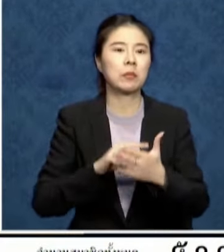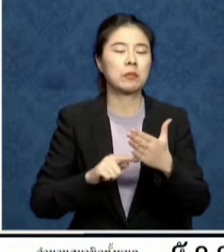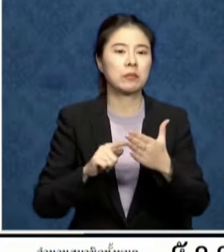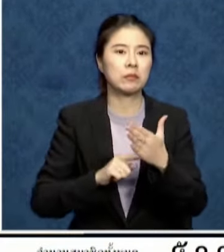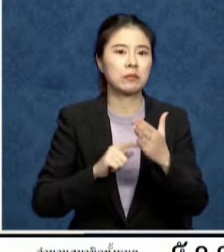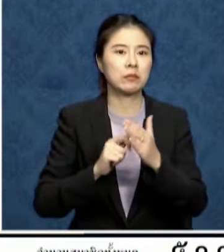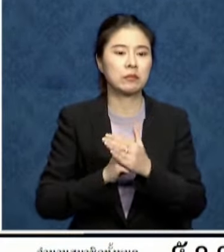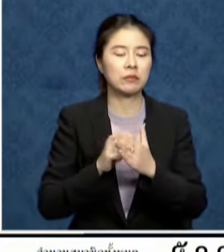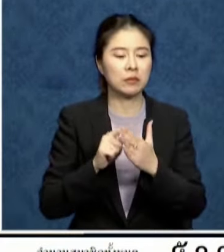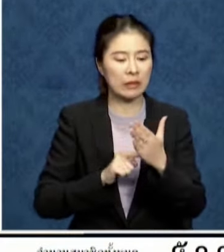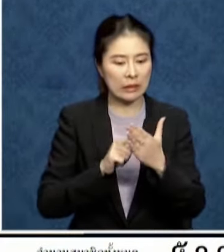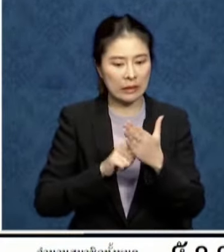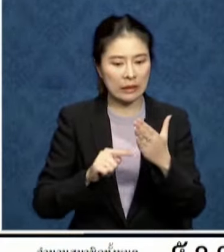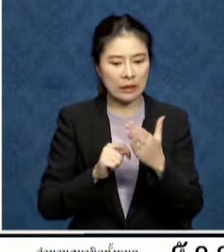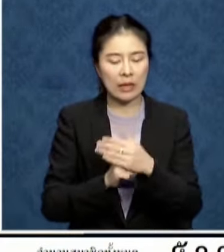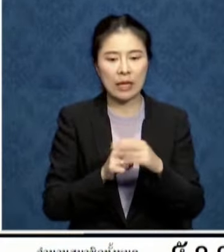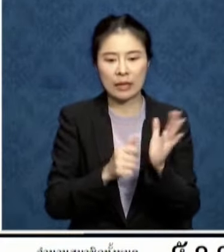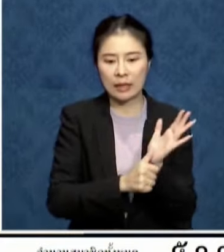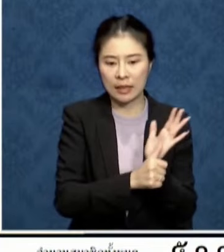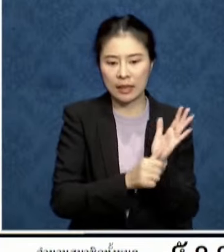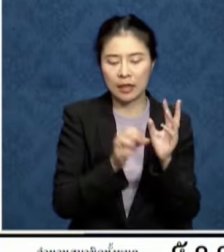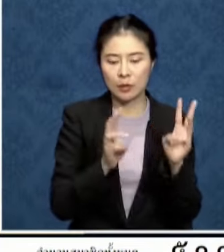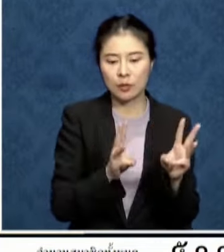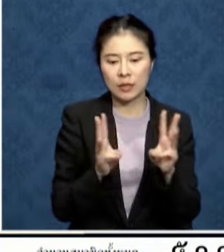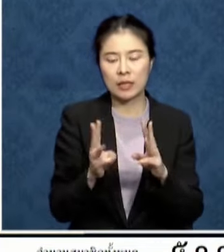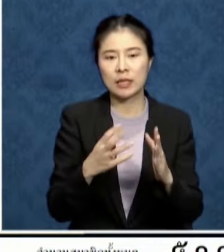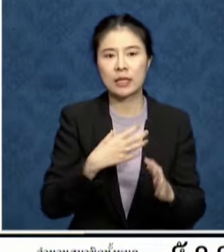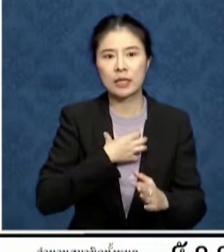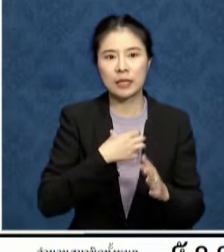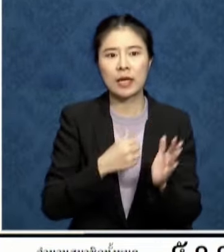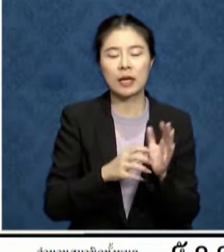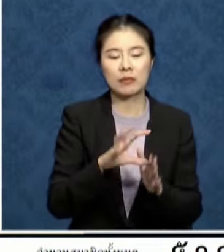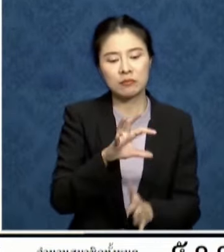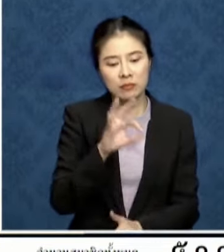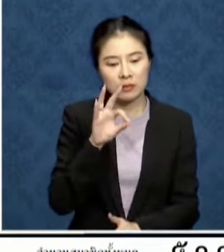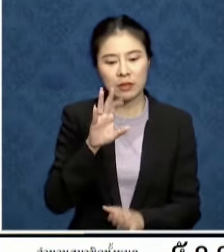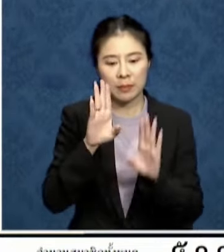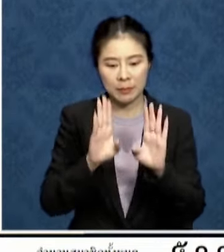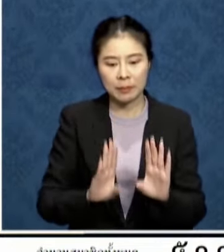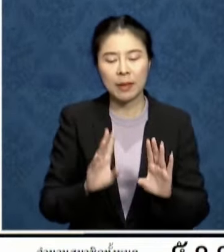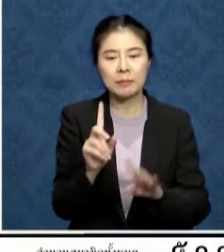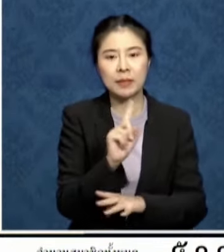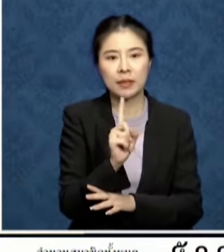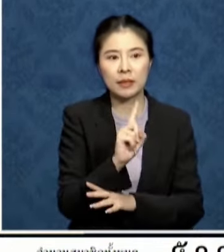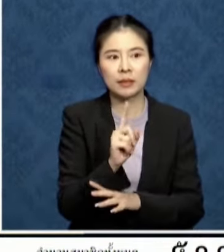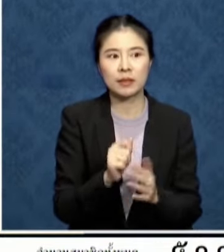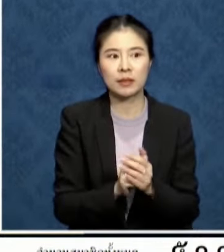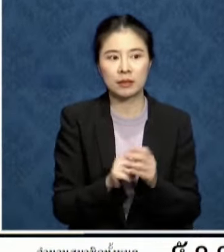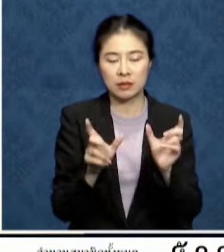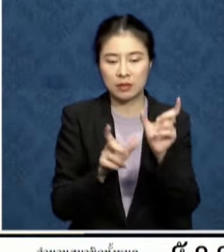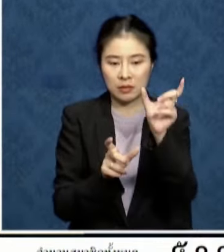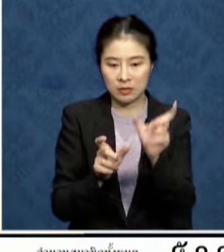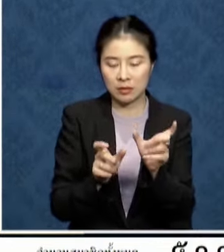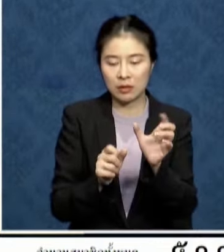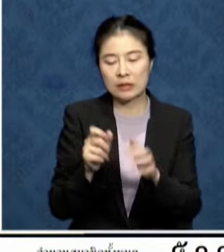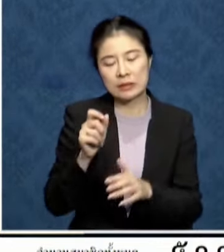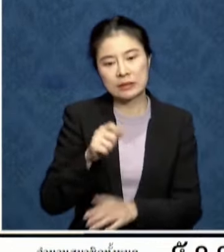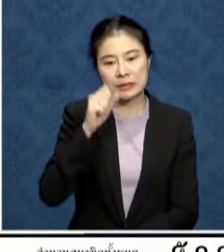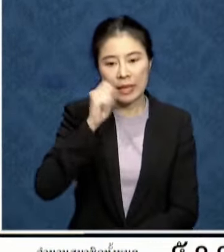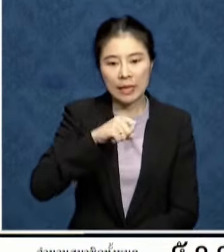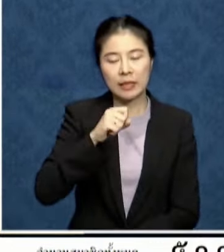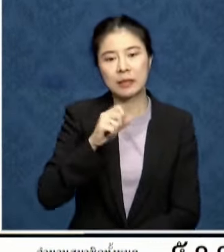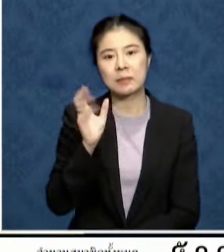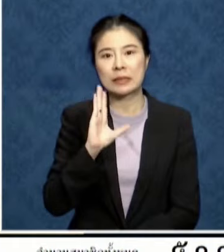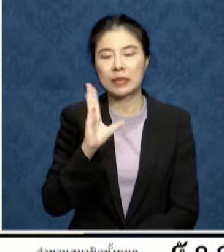และในตัวเลือกคำตอบมันก็มีทั้งหมด4ตัวเลือกหรือ4ระบบให้เลือกได้ในตัวบัตรลงคะแนนเสียงประชามติดังที่ปรากฏในภ